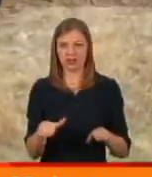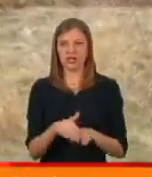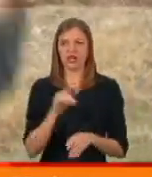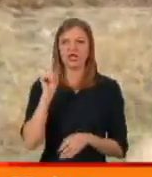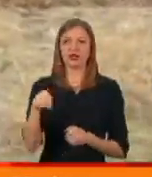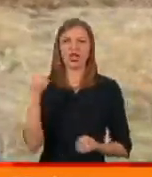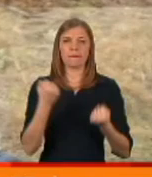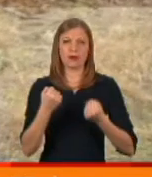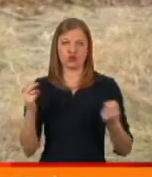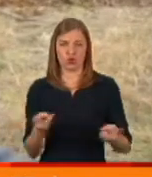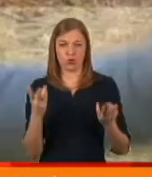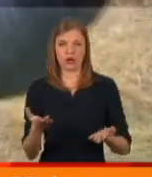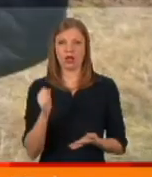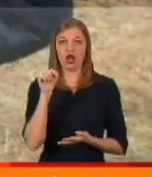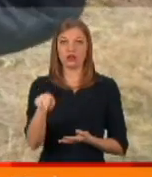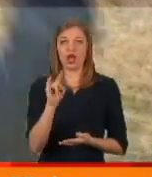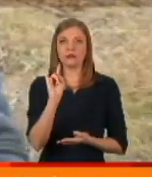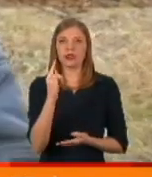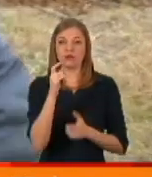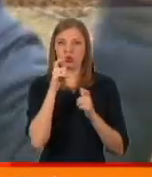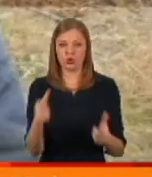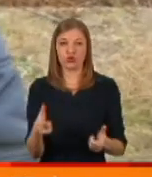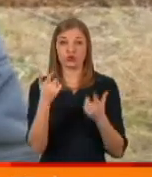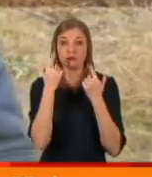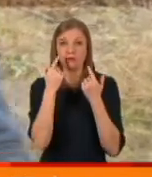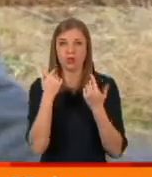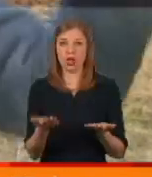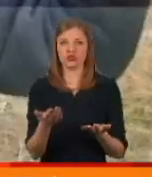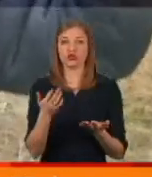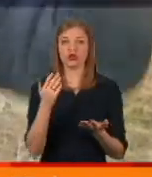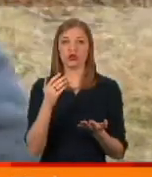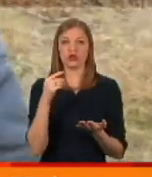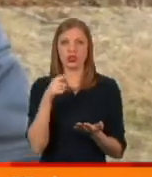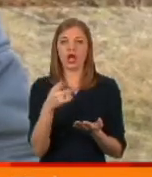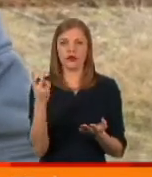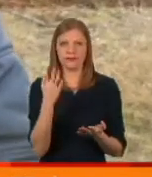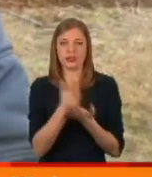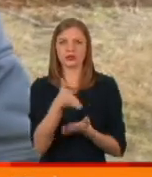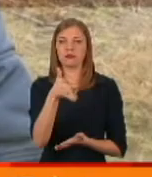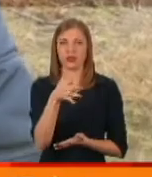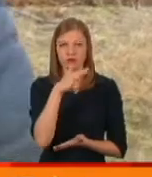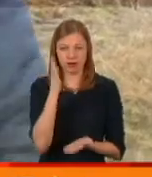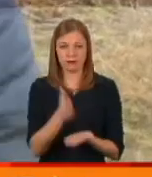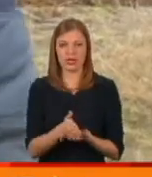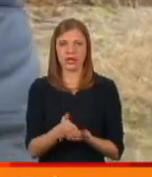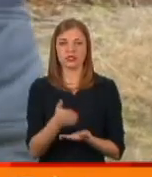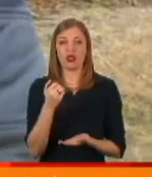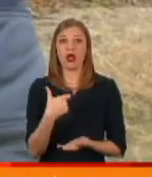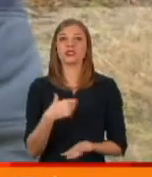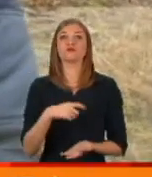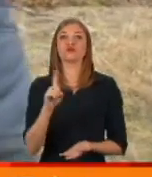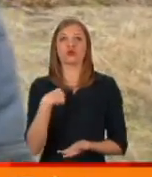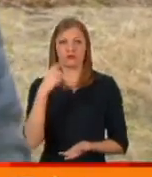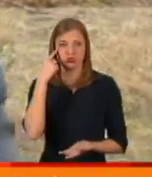Там машин горить, а там ребенок кричить, плаче, а 5 минут время є. А себе що я